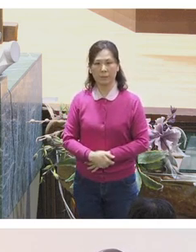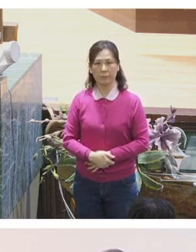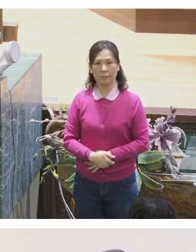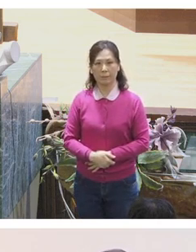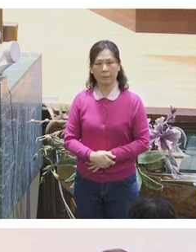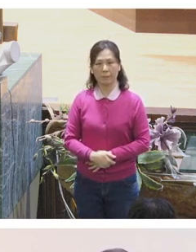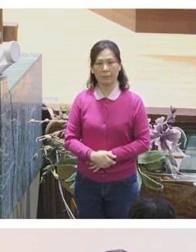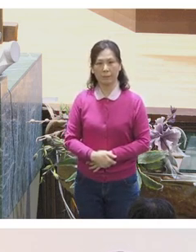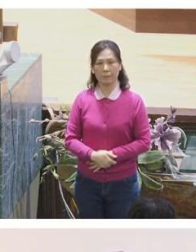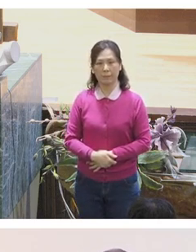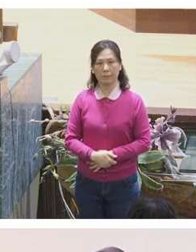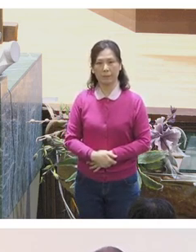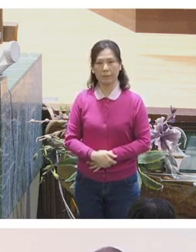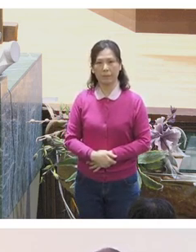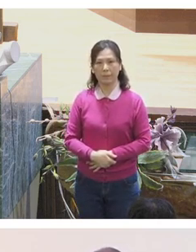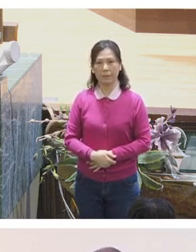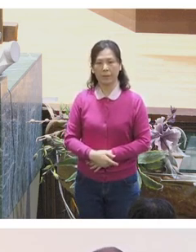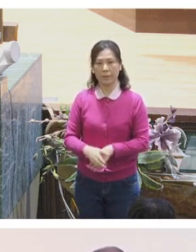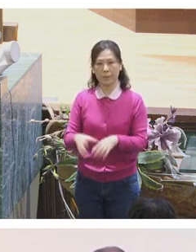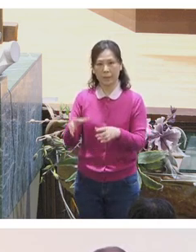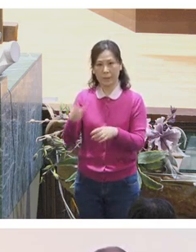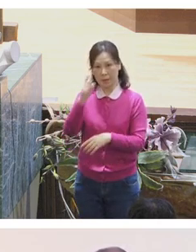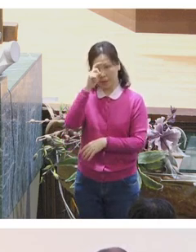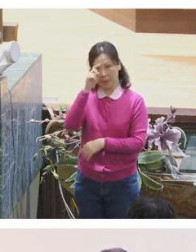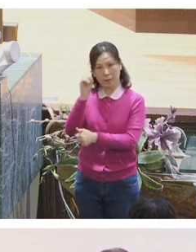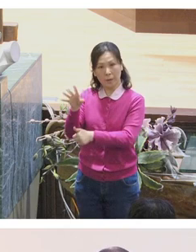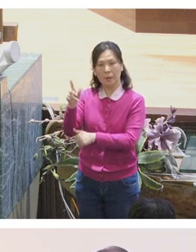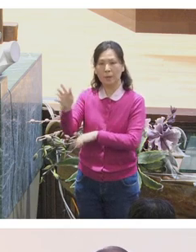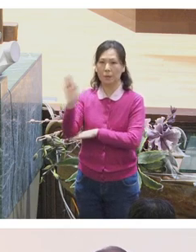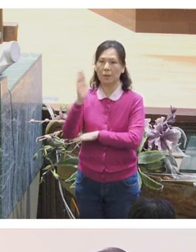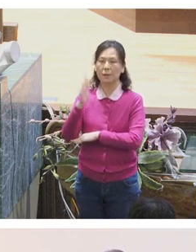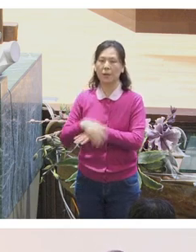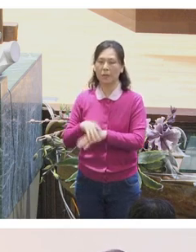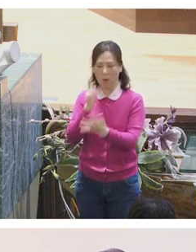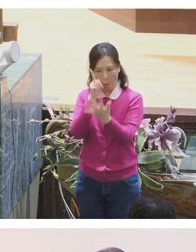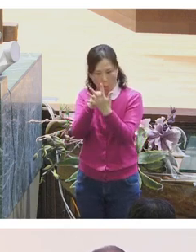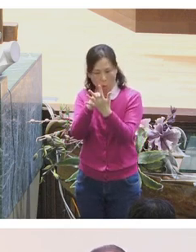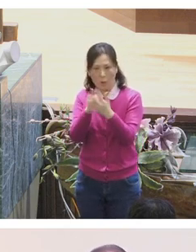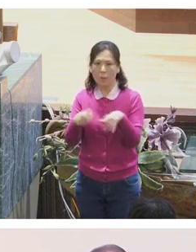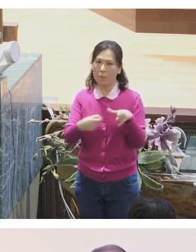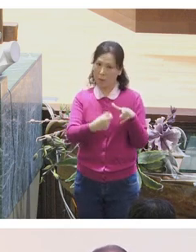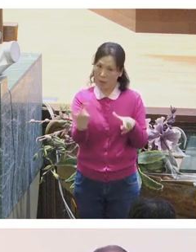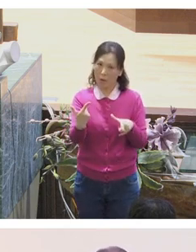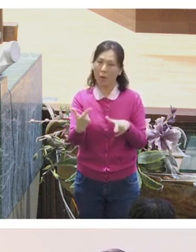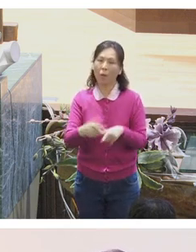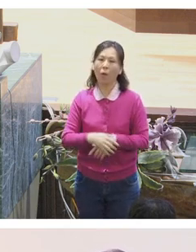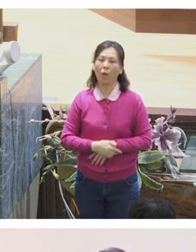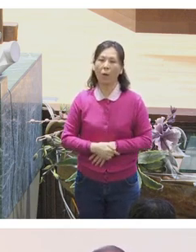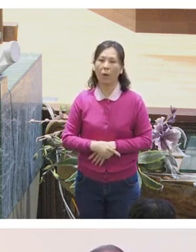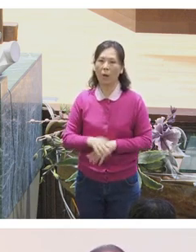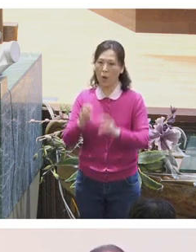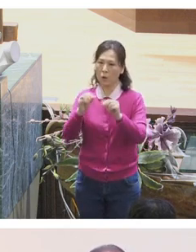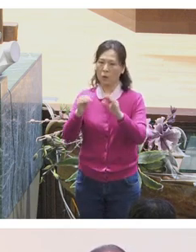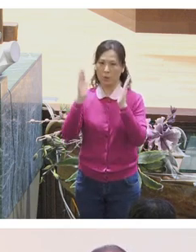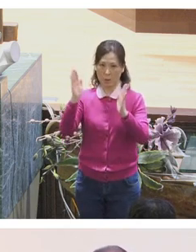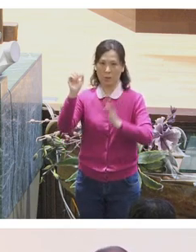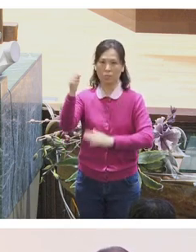们，啊，要建立我们的政府透明公开土地正